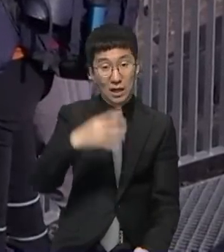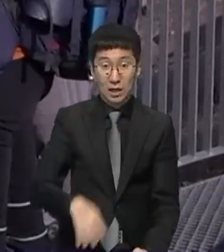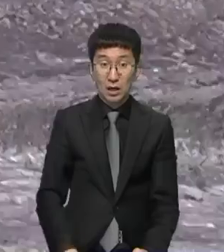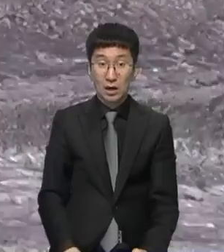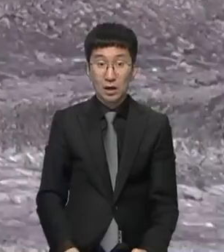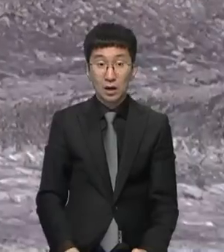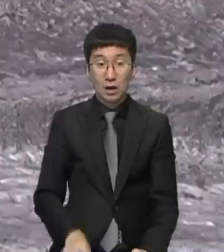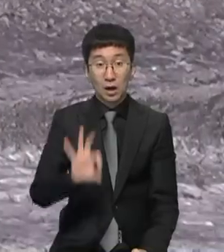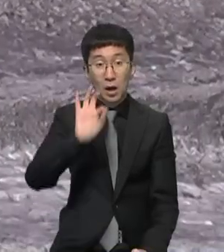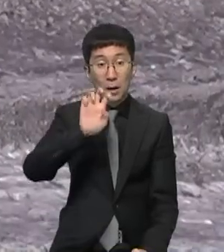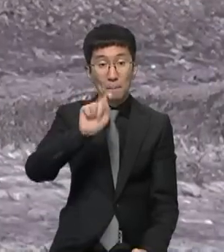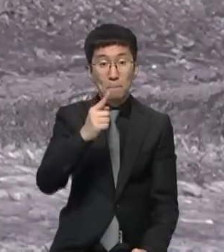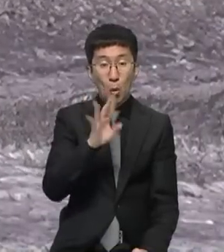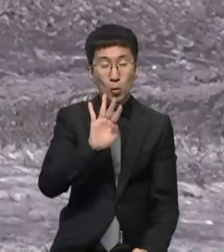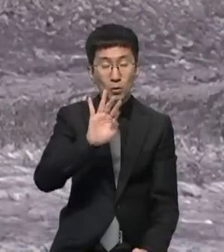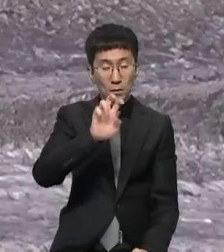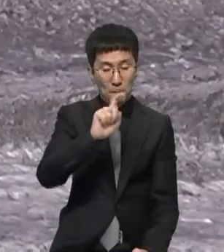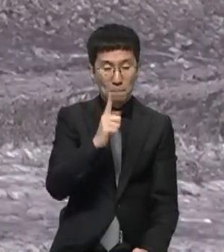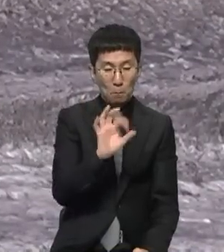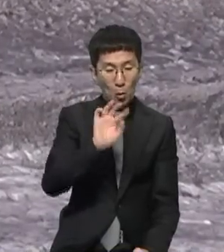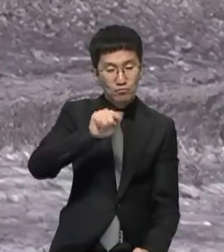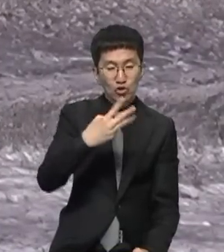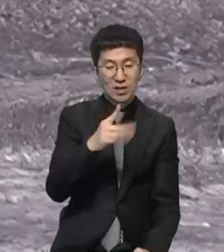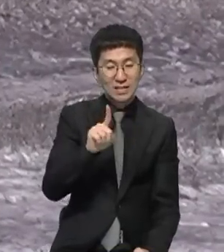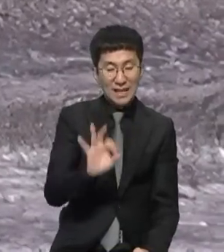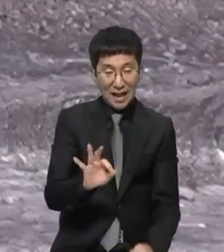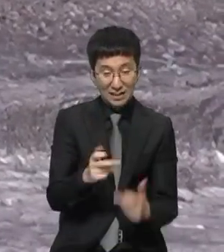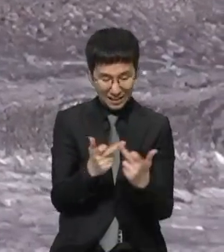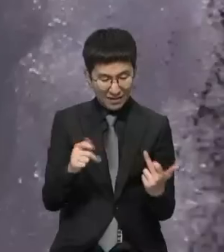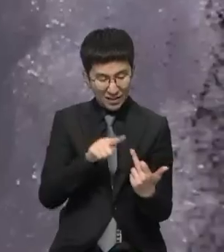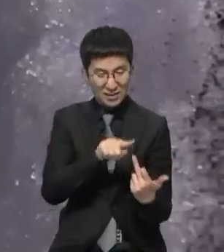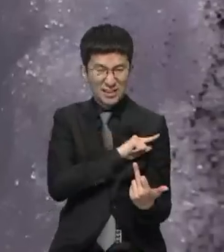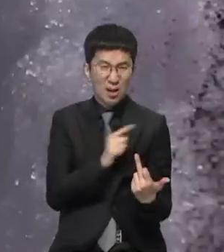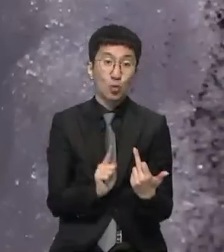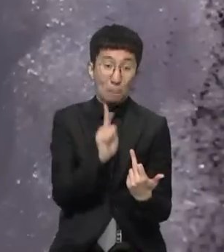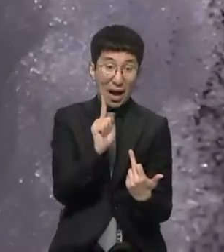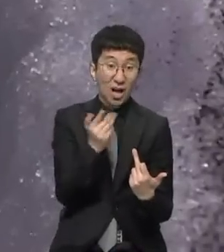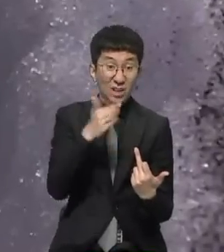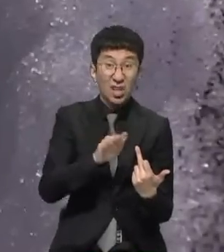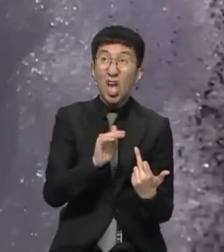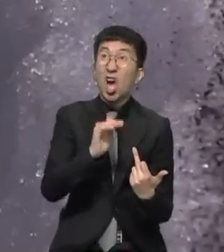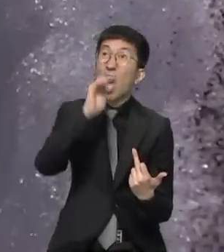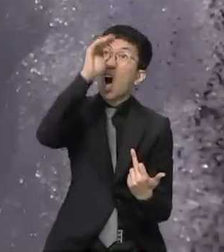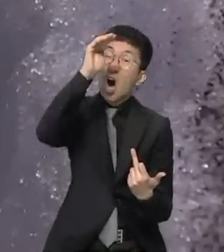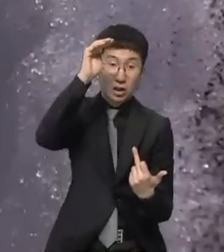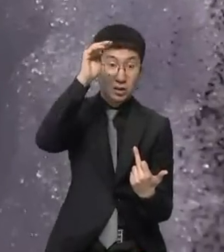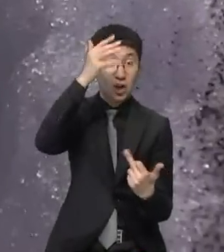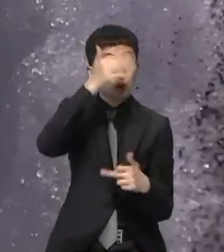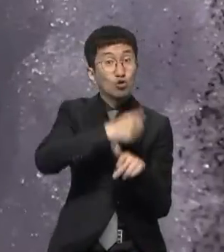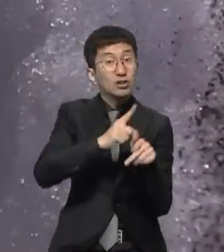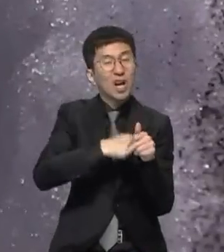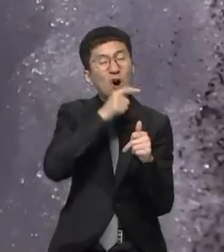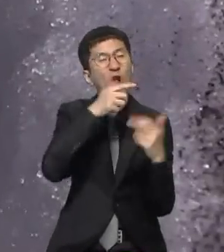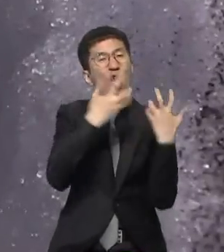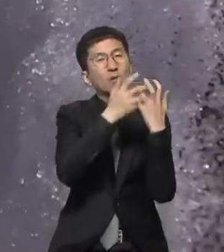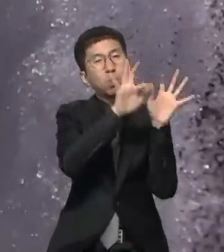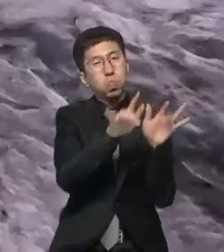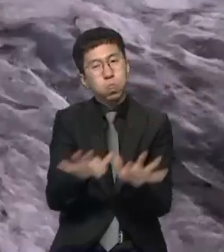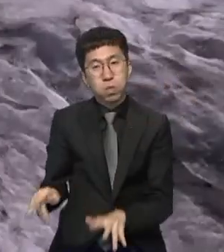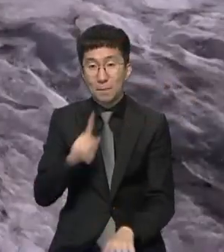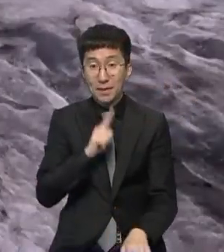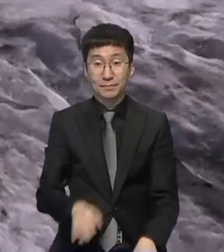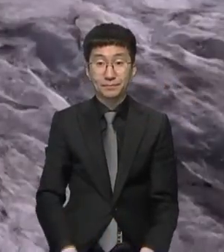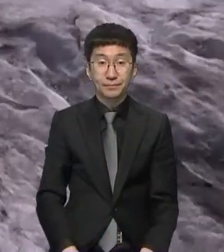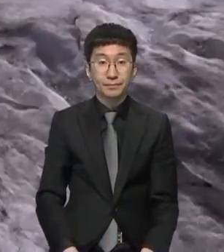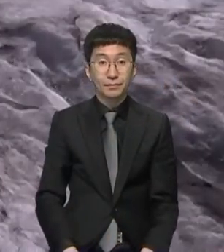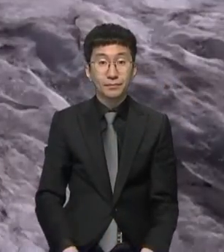최고봉 몽블랑보다 빙점 고도가 더 높다는 건 산꼭대기 빙하까지 녹아내린다는 걸 의미합니다. 알프스 정상부에